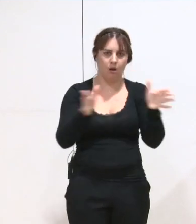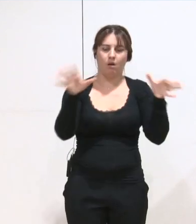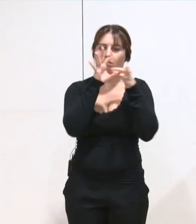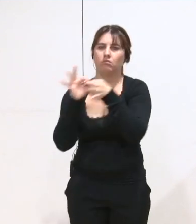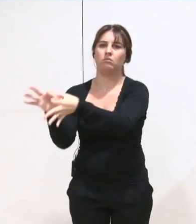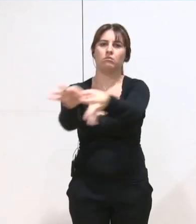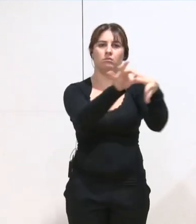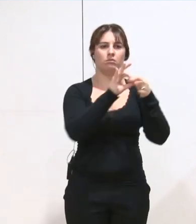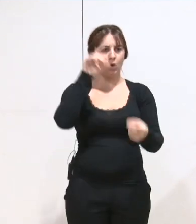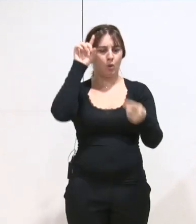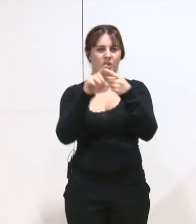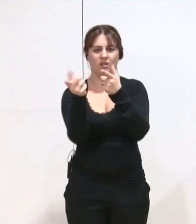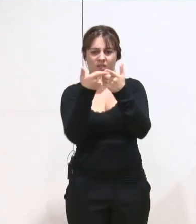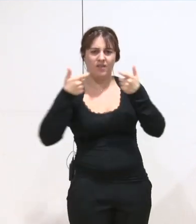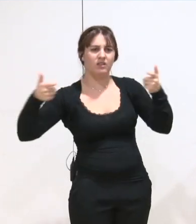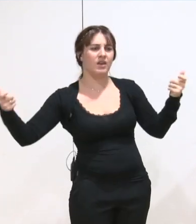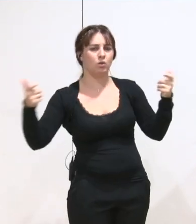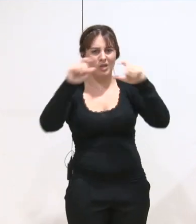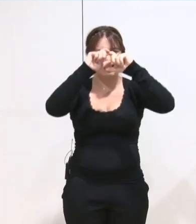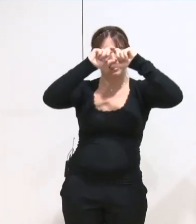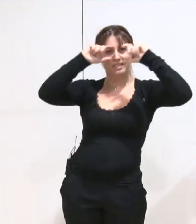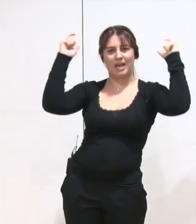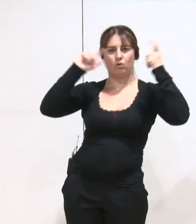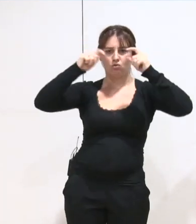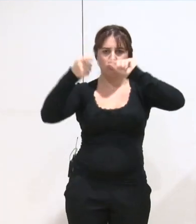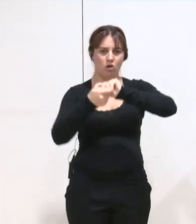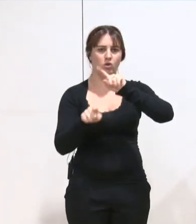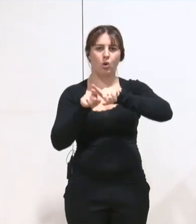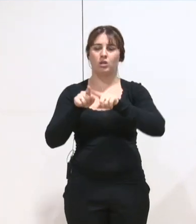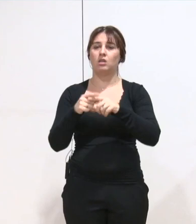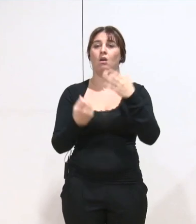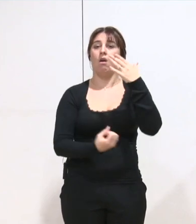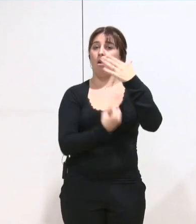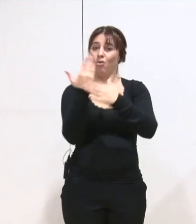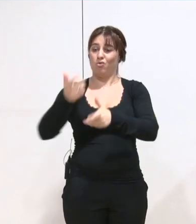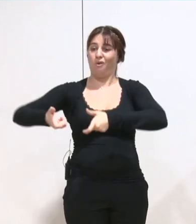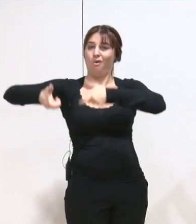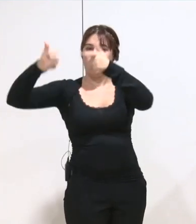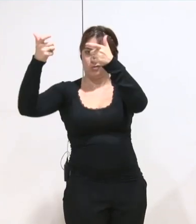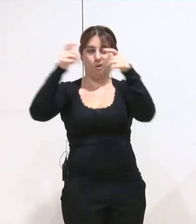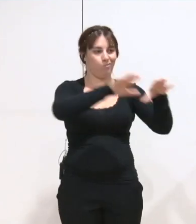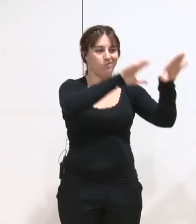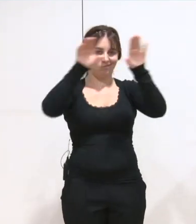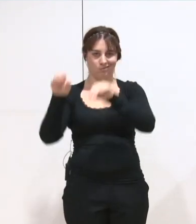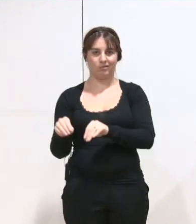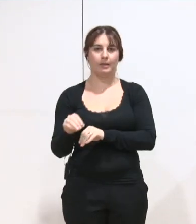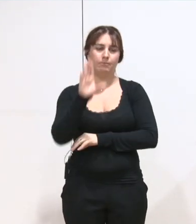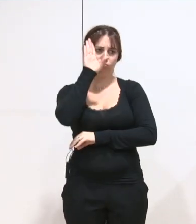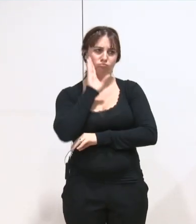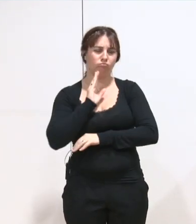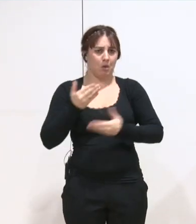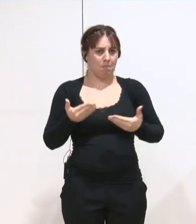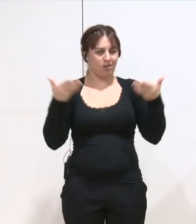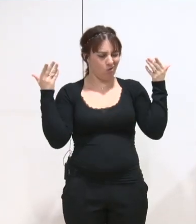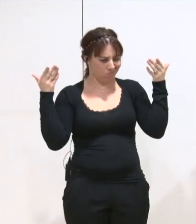de diversification du statut et de la nature des logements, mais intéressons-nous pour ce temps-là, si vous le voulez bien, à